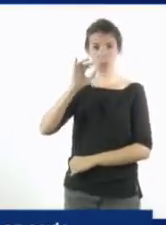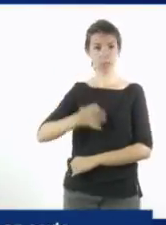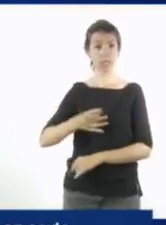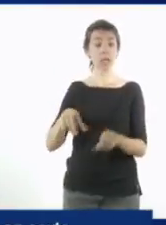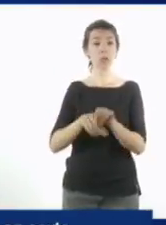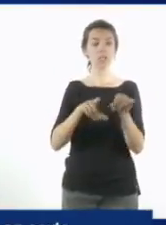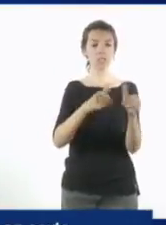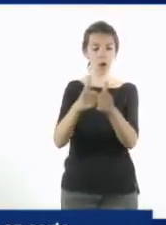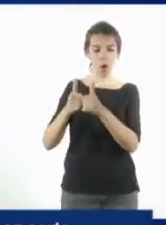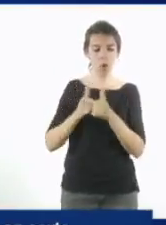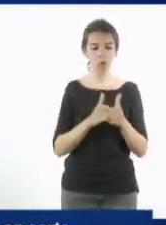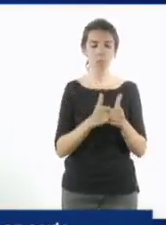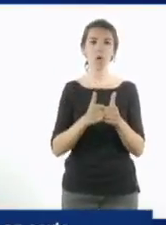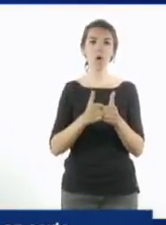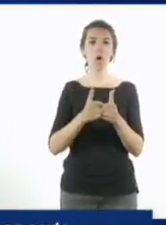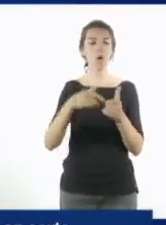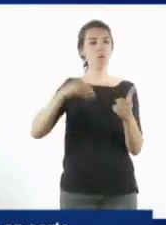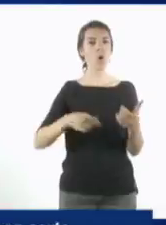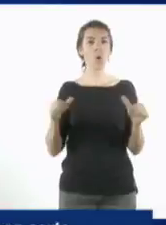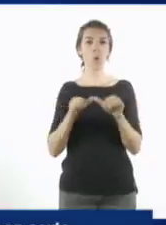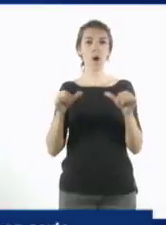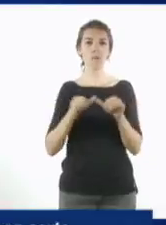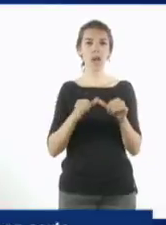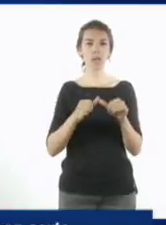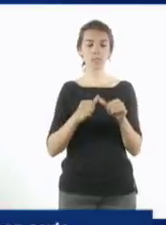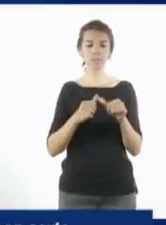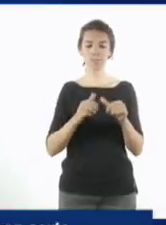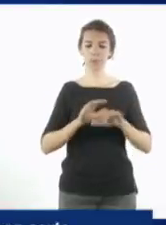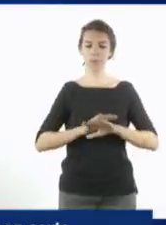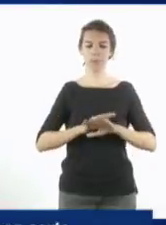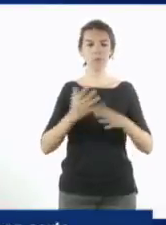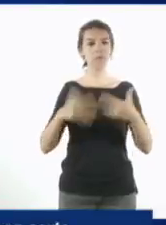que nous devons ensemble faire en sorte qu'il n ait plus